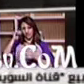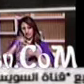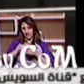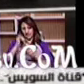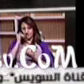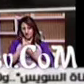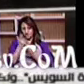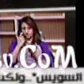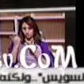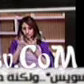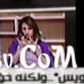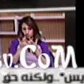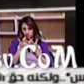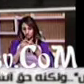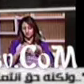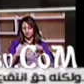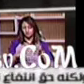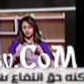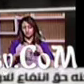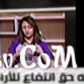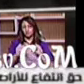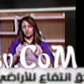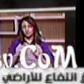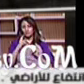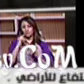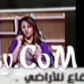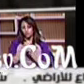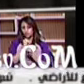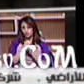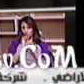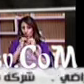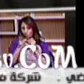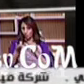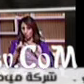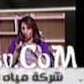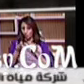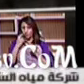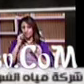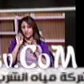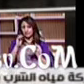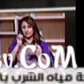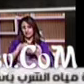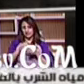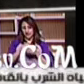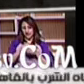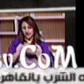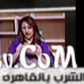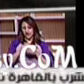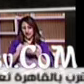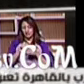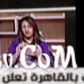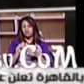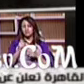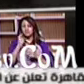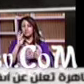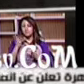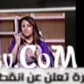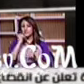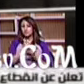ايوه قها وتقوم بدور واحد حدد النص حدده و الانتخابات النيابيه القادمه فقط يعني طيب م مين اللي